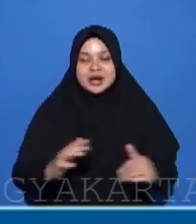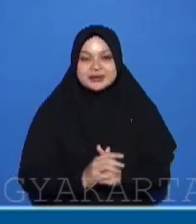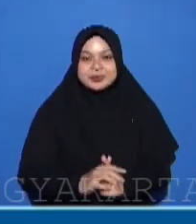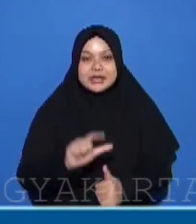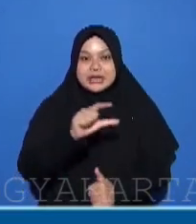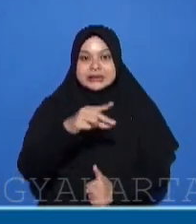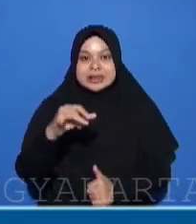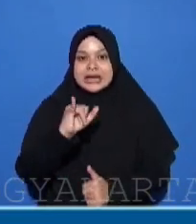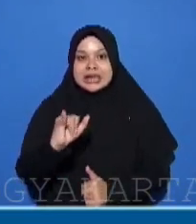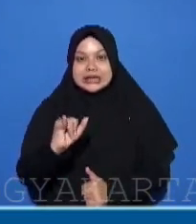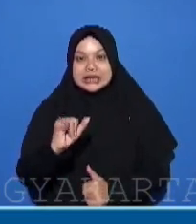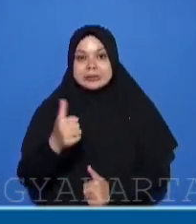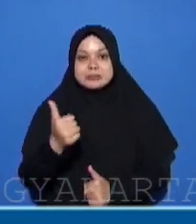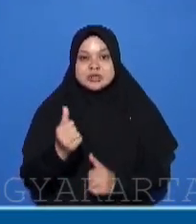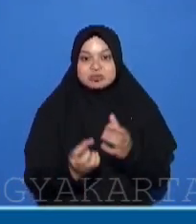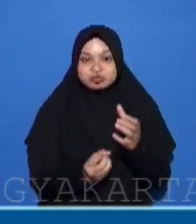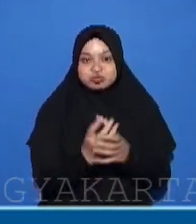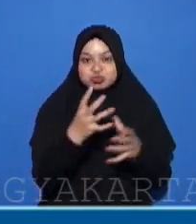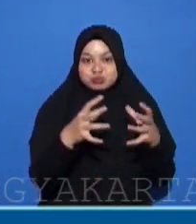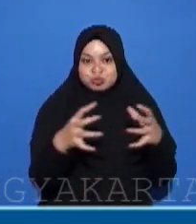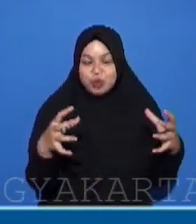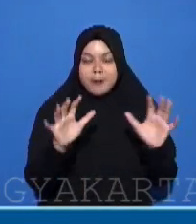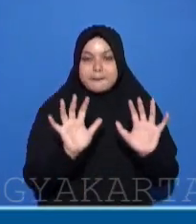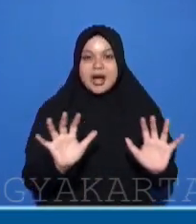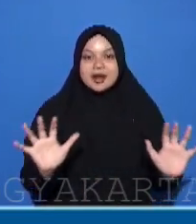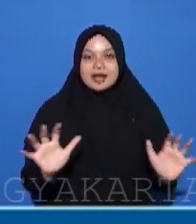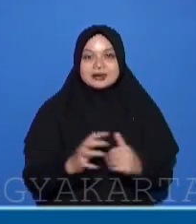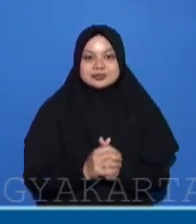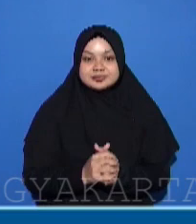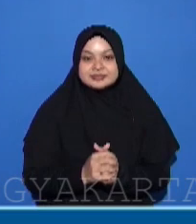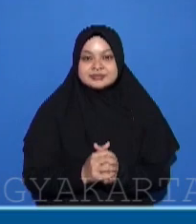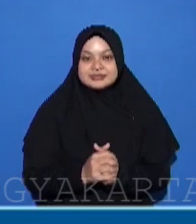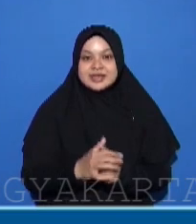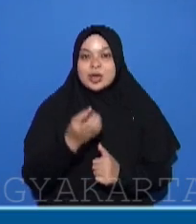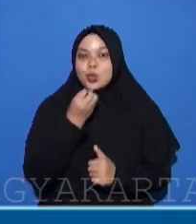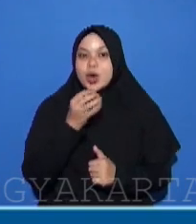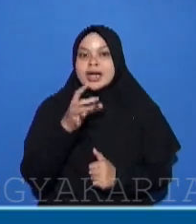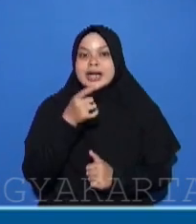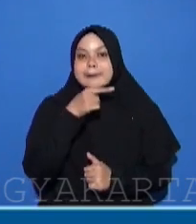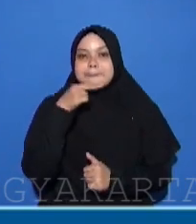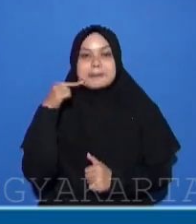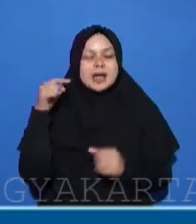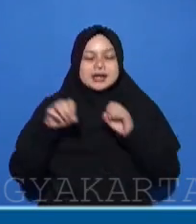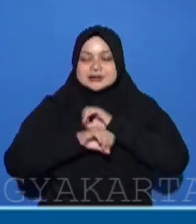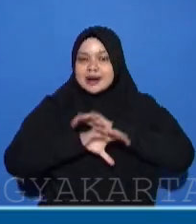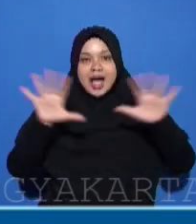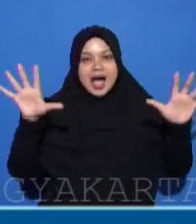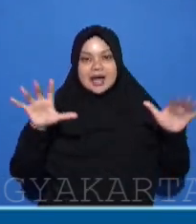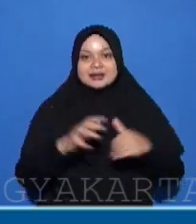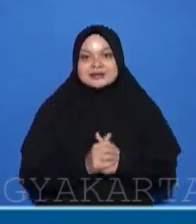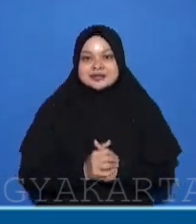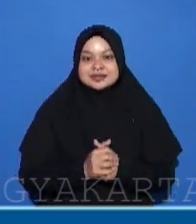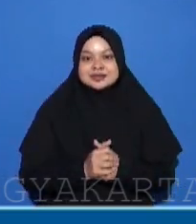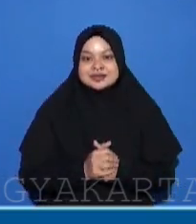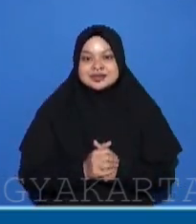menawi sampun Maw prasaen nateen Wun kathahanget wer abrit NY ingkangon